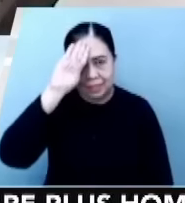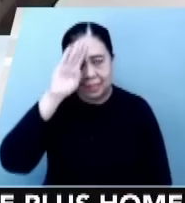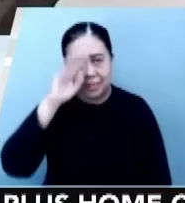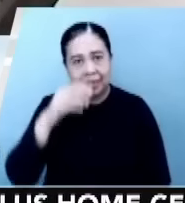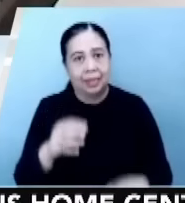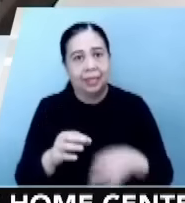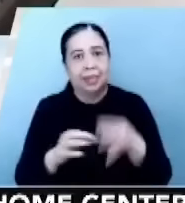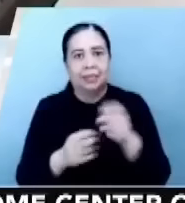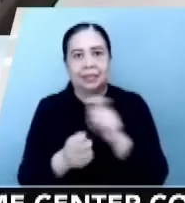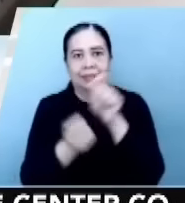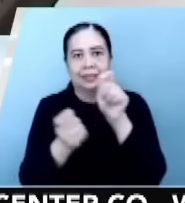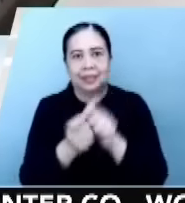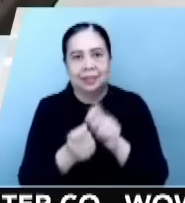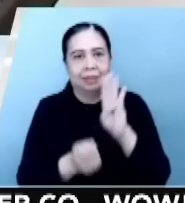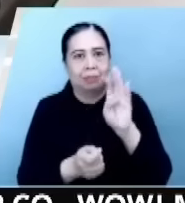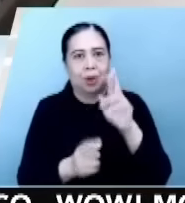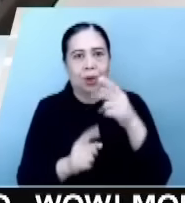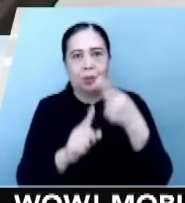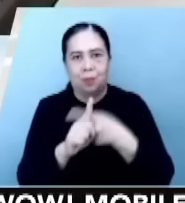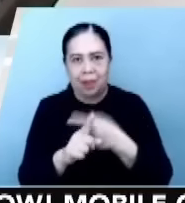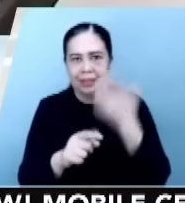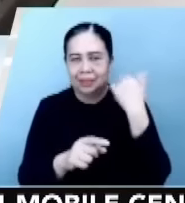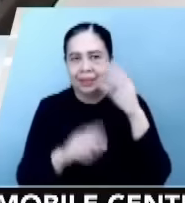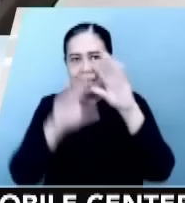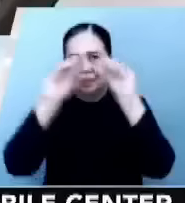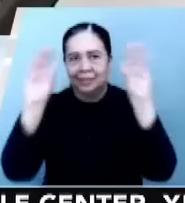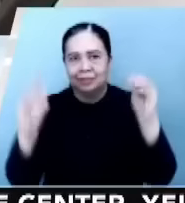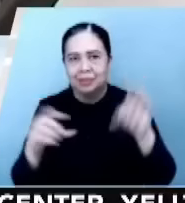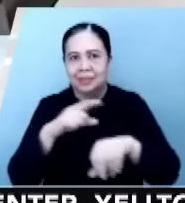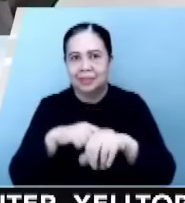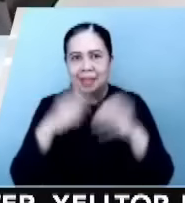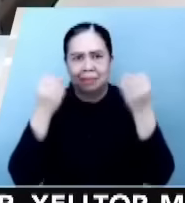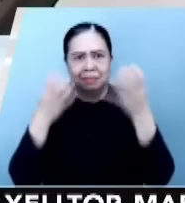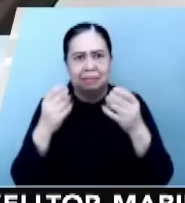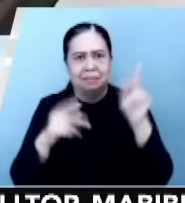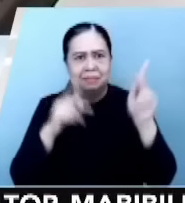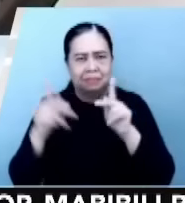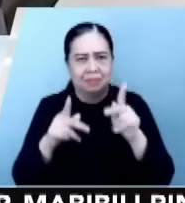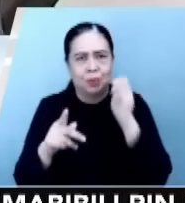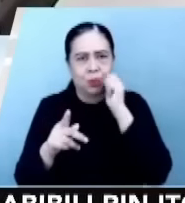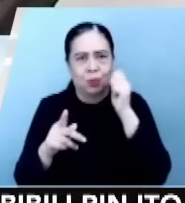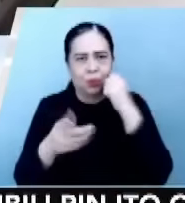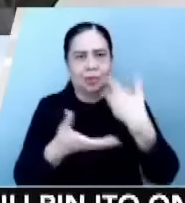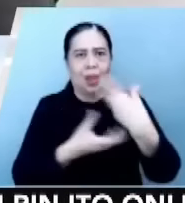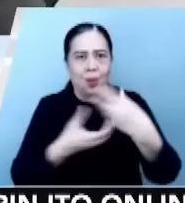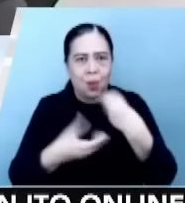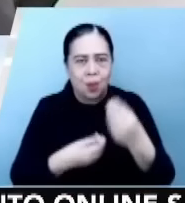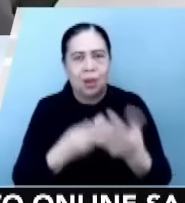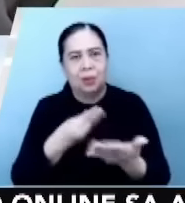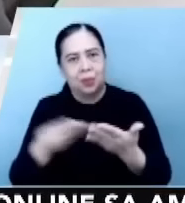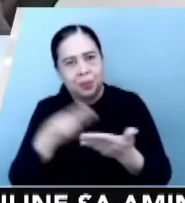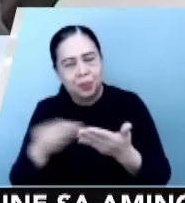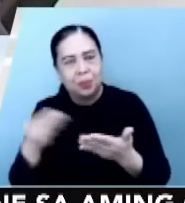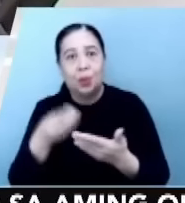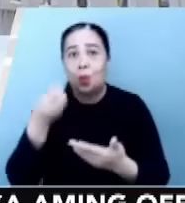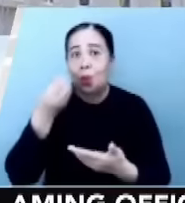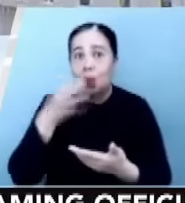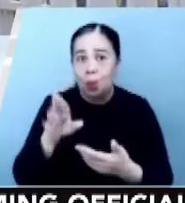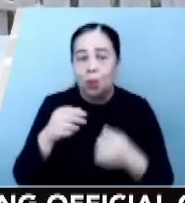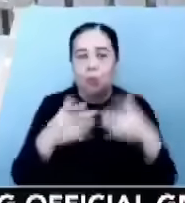sa bare months o panahon ng Kapaskuhan, kung kailan marami sa ating mga kababayan ang lumalabas para mamili o kaya naman ay